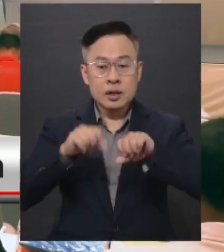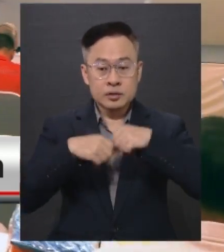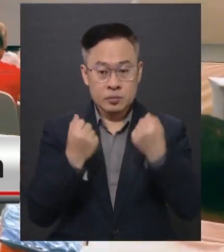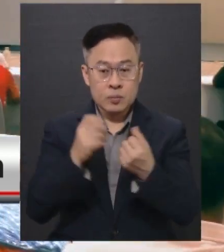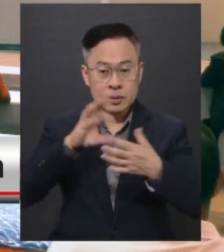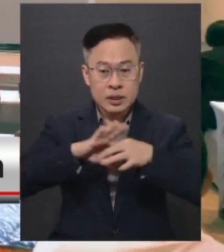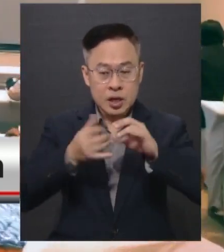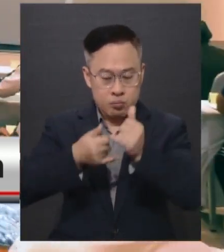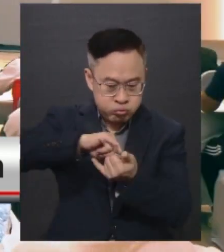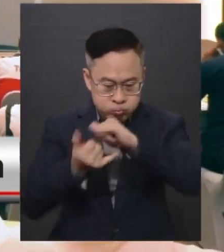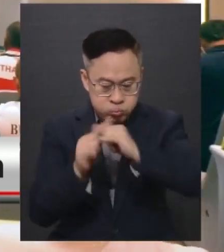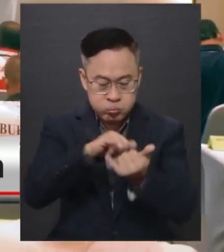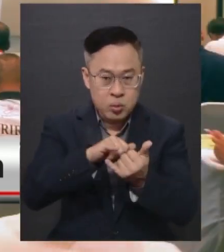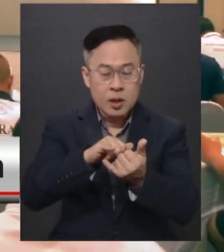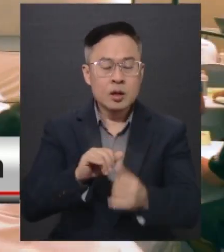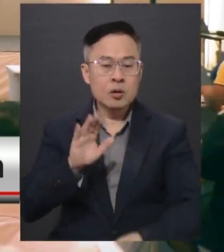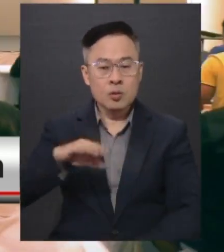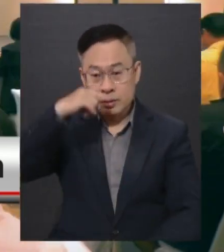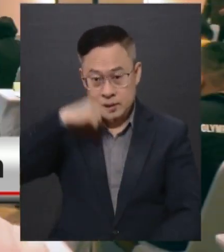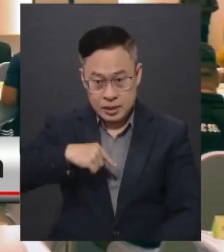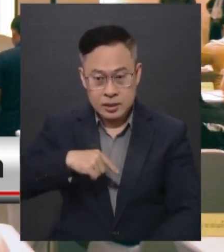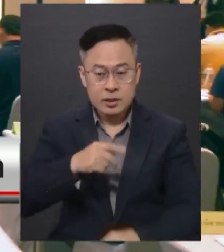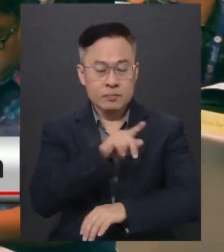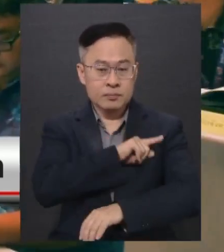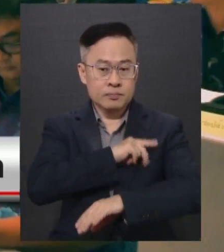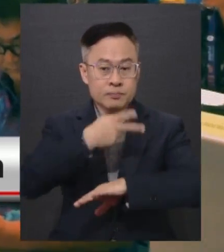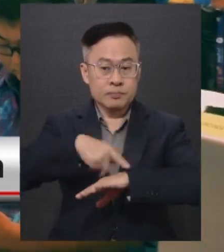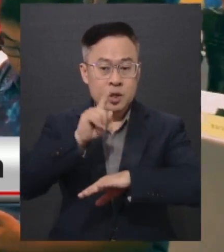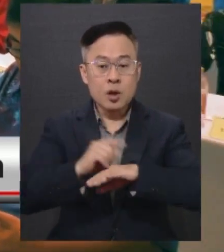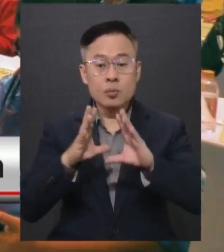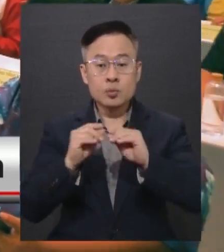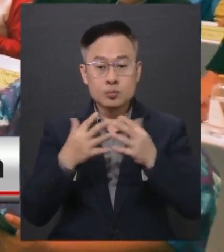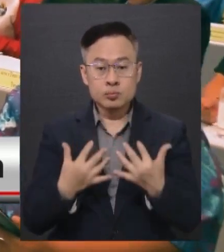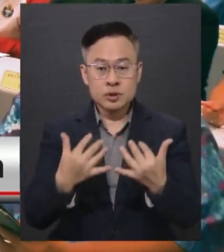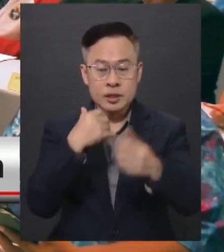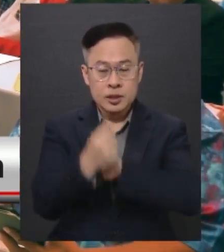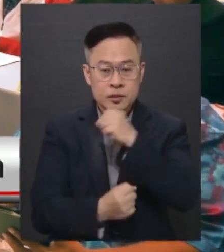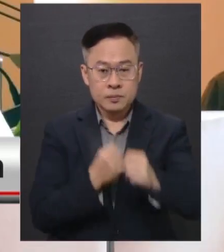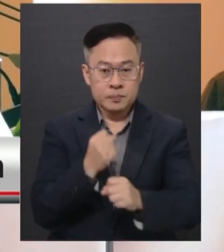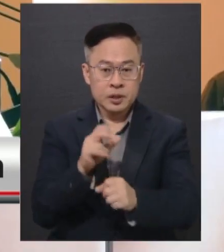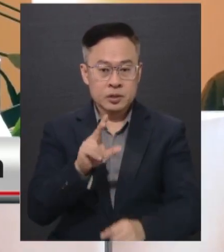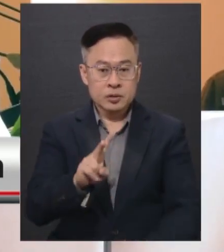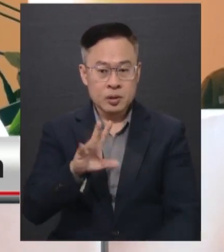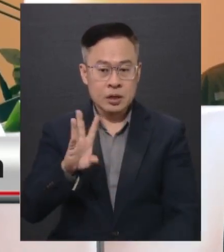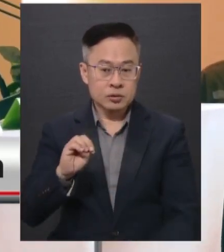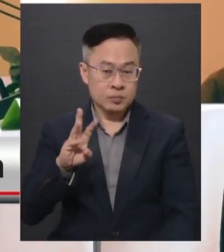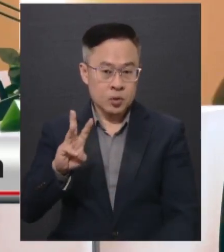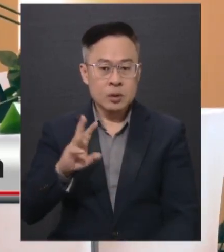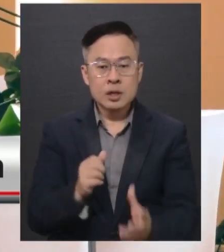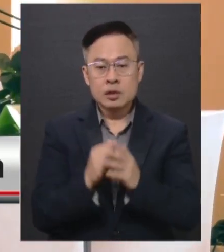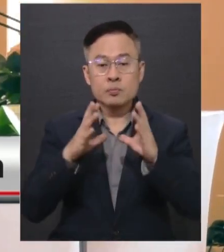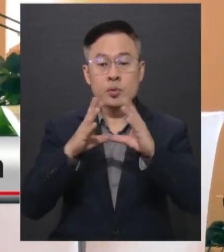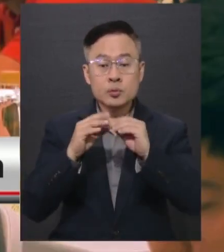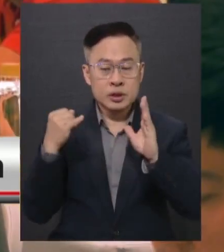จำปี2566ของสมาคมกีฬามวยปล้ำแห่งประเทศไทยภายในช่วงงานมหกรรมกีฬาเยาวชนแห่งชาติครั้